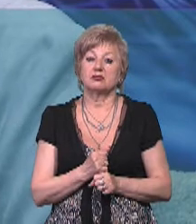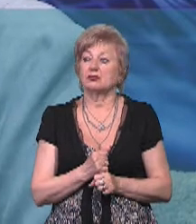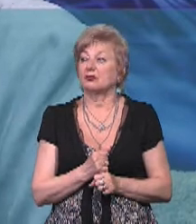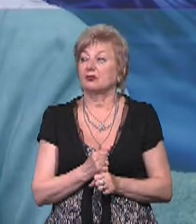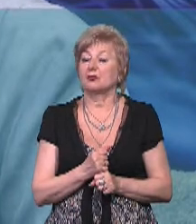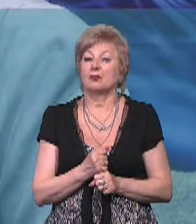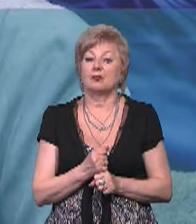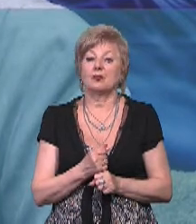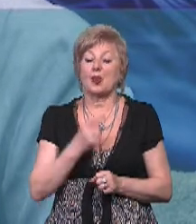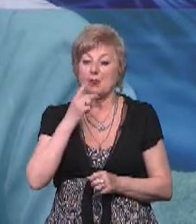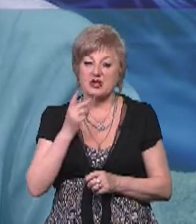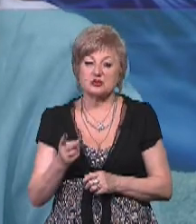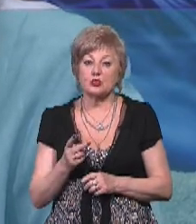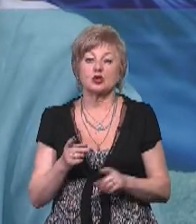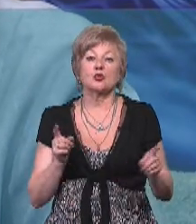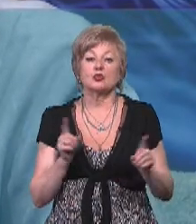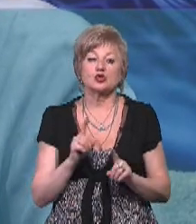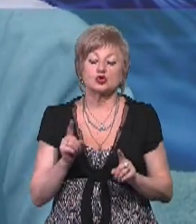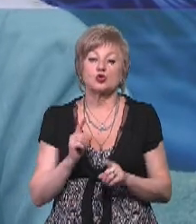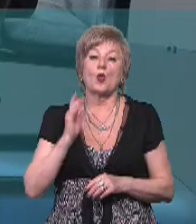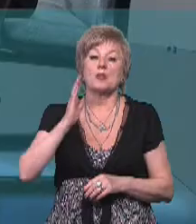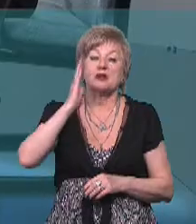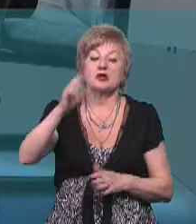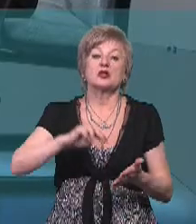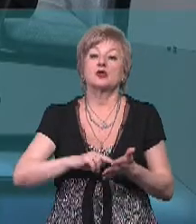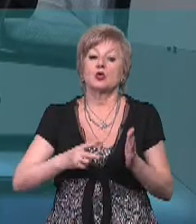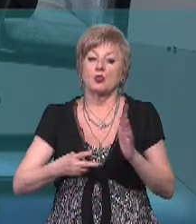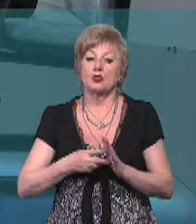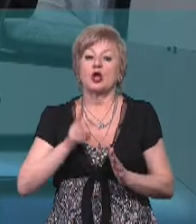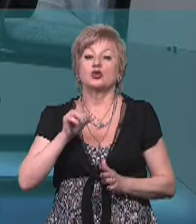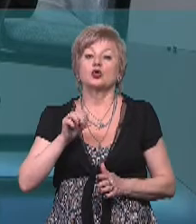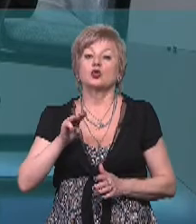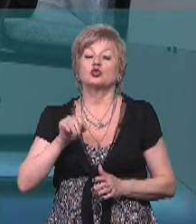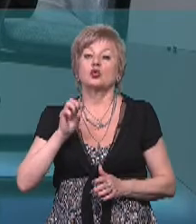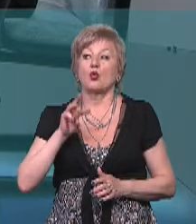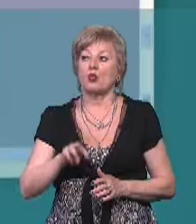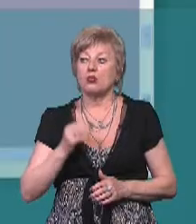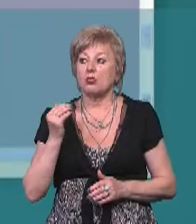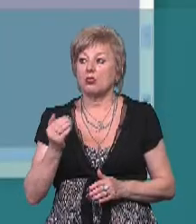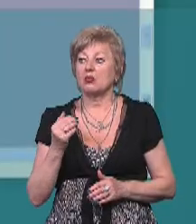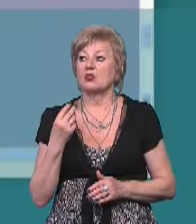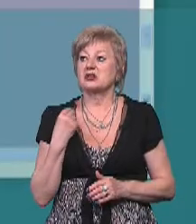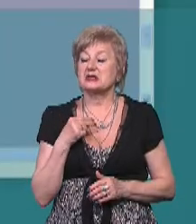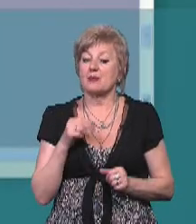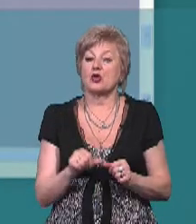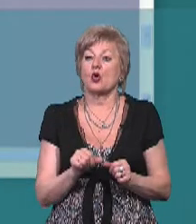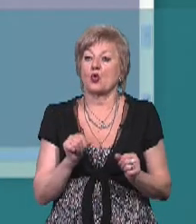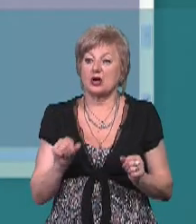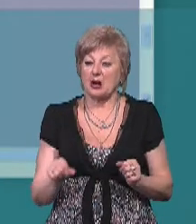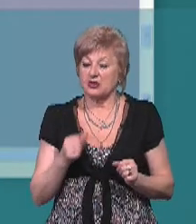вибірку, от можна навіть подивитися, що у перспективному плані Кушугумська об'єднана територіальна, от Запоріжжя окремо